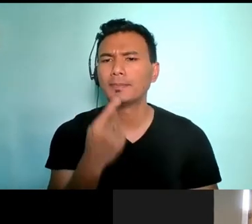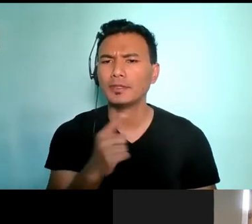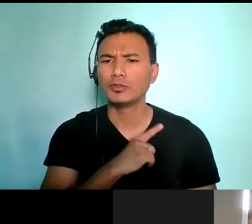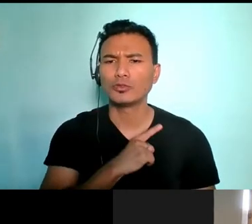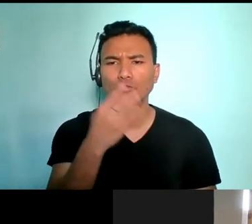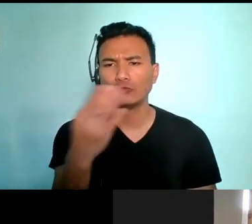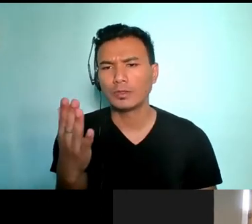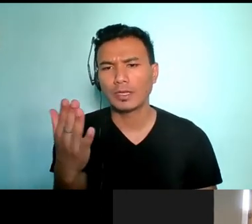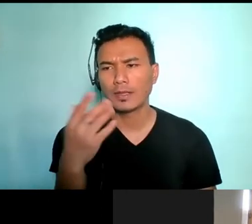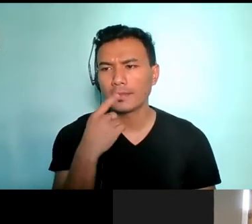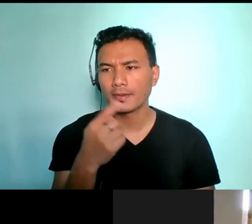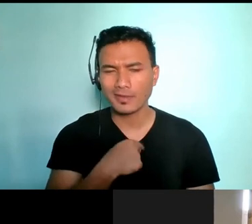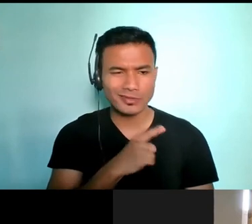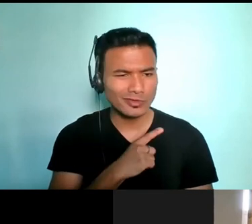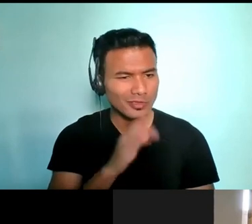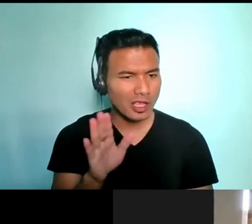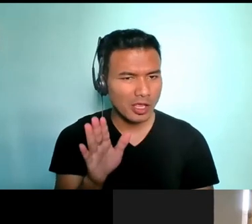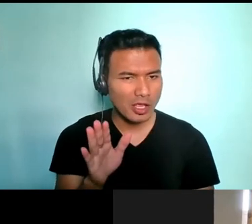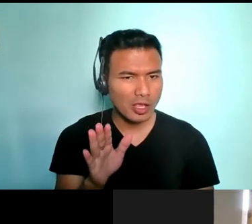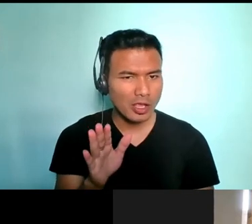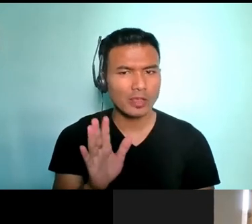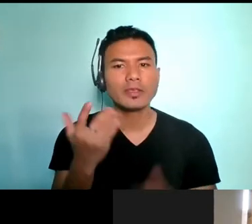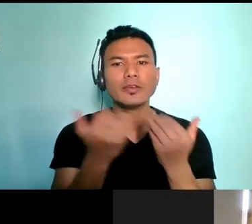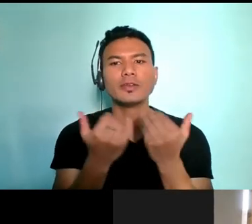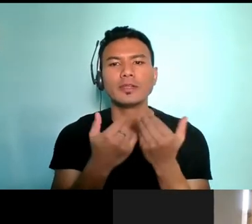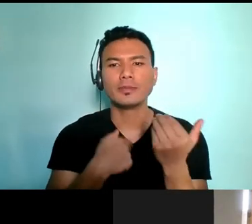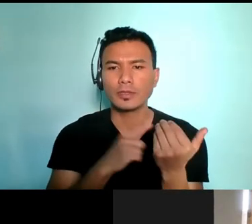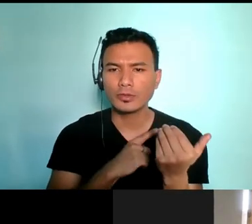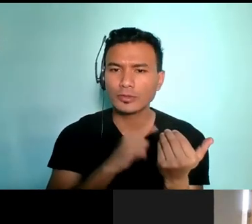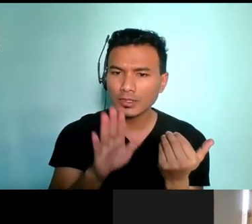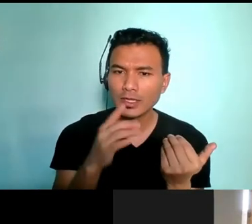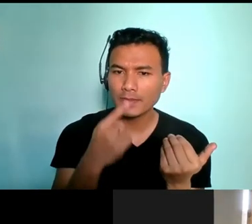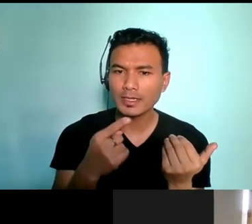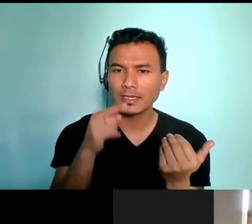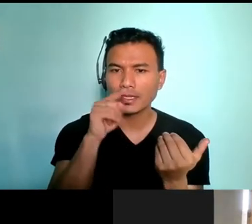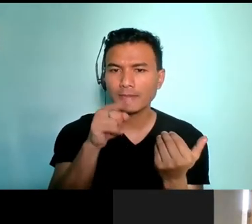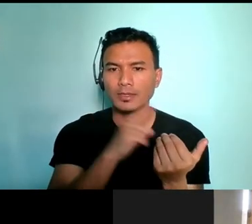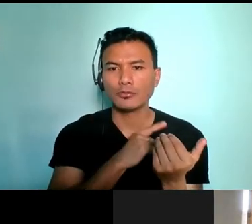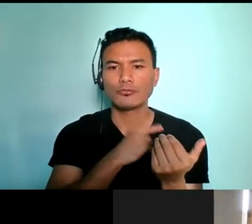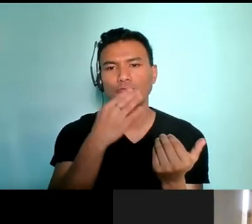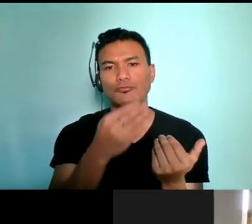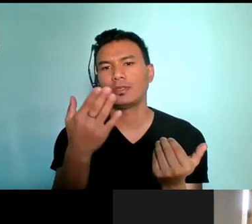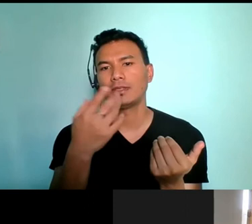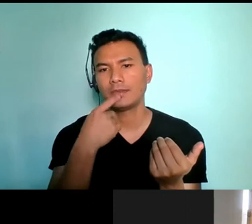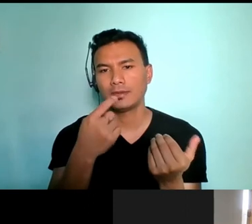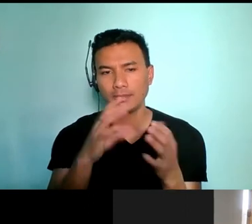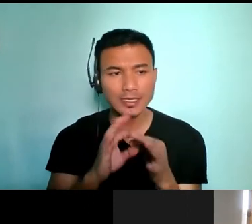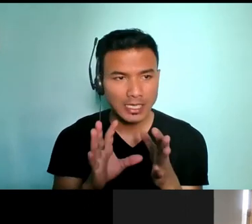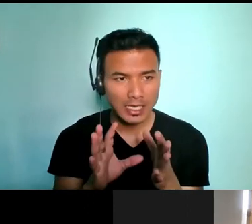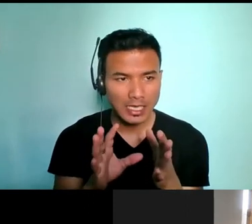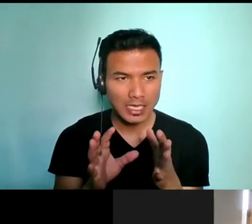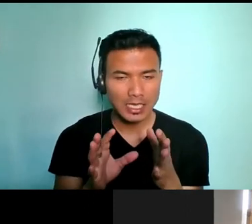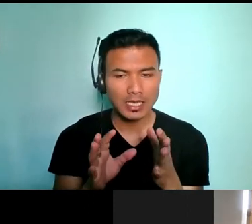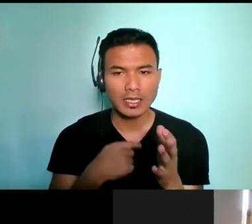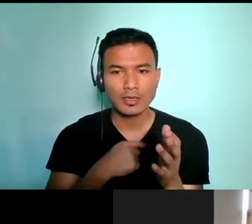डराउनु हुँदैन भन्दैछ, मलाई डर लागेछ त, अब के गर्ने, मलाई डर लागेछ भने तिमीले डराउनु हुँदैन भनेर पाइन्छ,